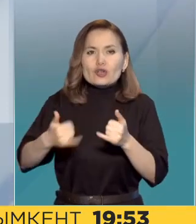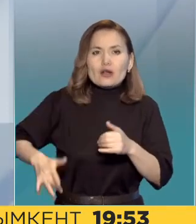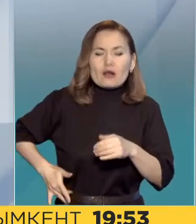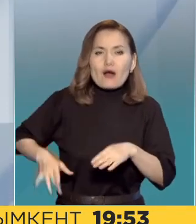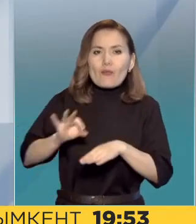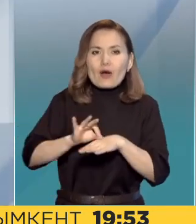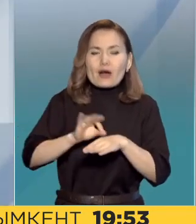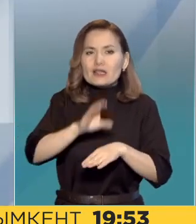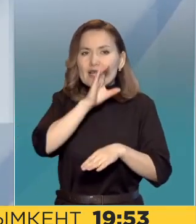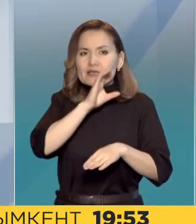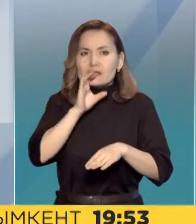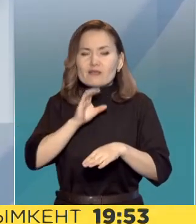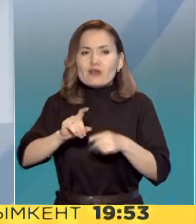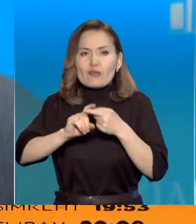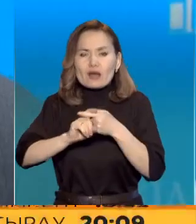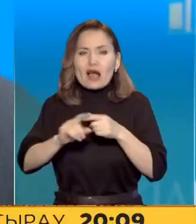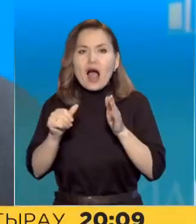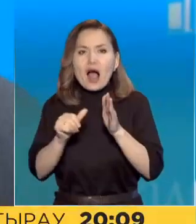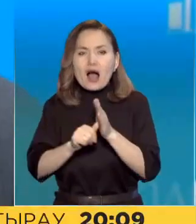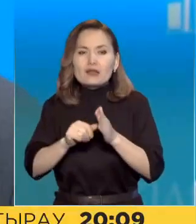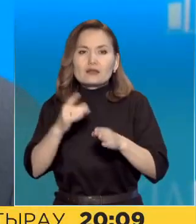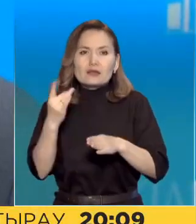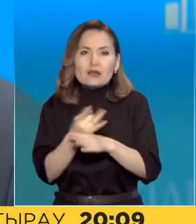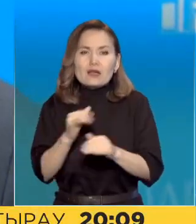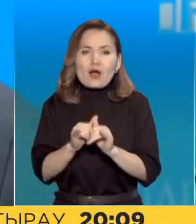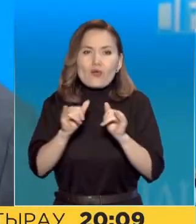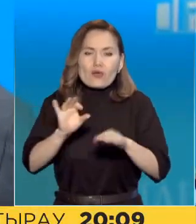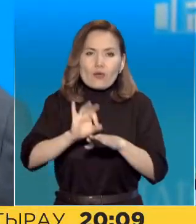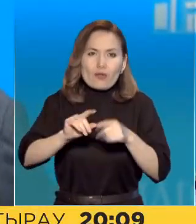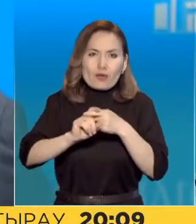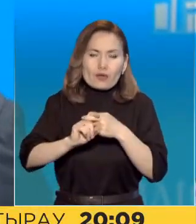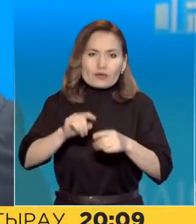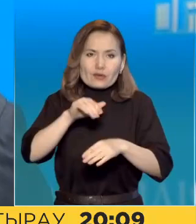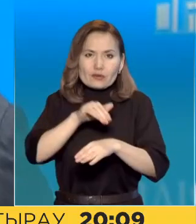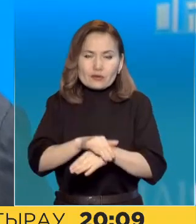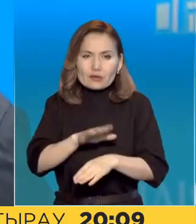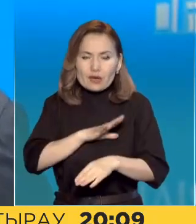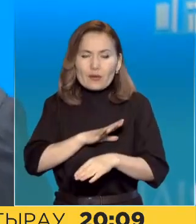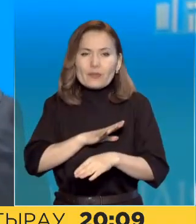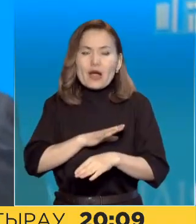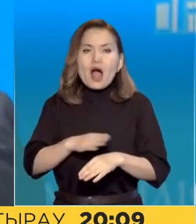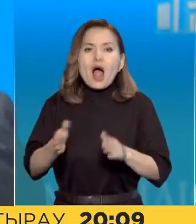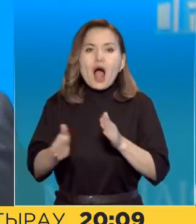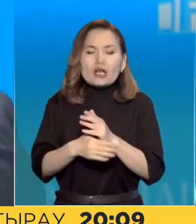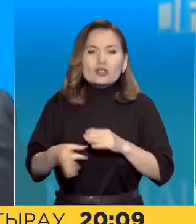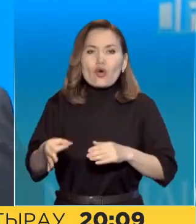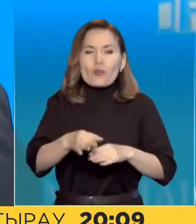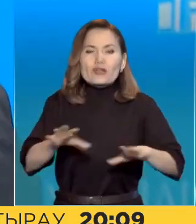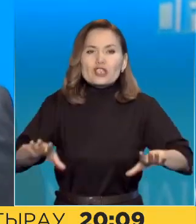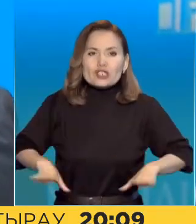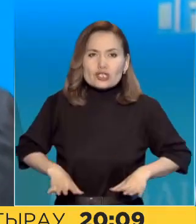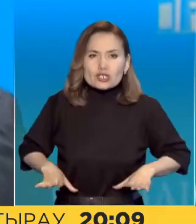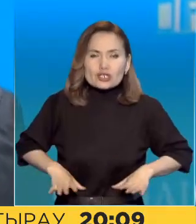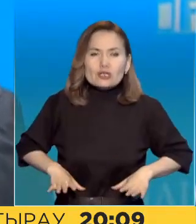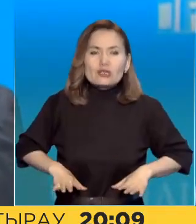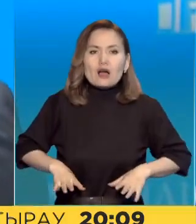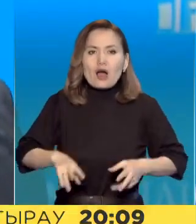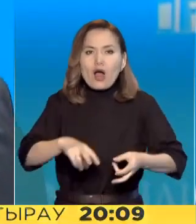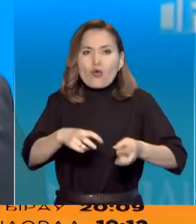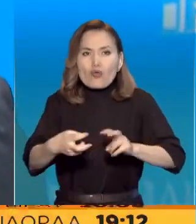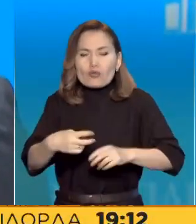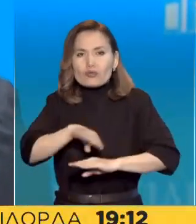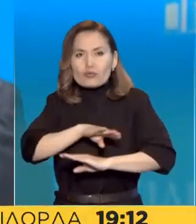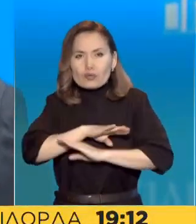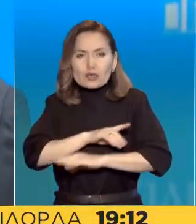сібір жарасы 6 есе өсіпті. Атырау облысына қазір ана жылқы малының өлім жетімі бар. Ол да неден шығып отыр? Егер тереңірек қарасақ, ол жақтағы